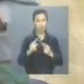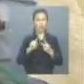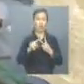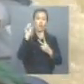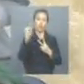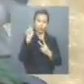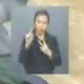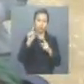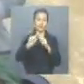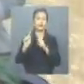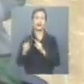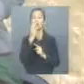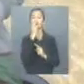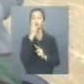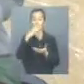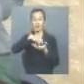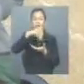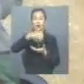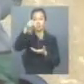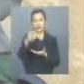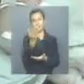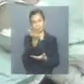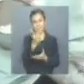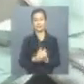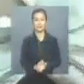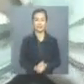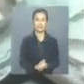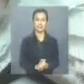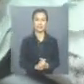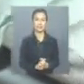ากรายงานของคุณปริยดาฉันทกลางค่ะ